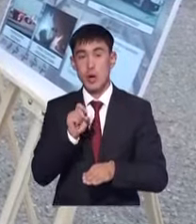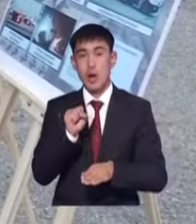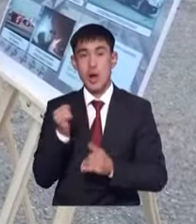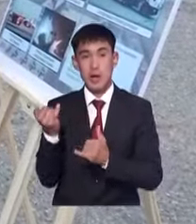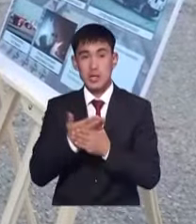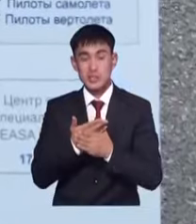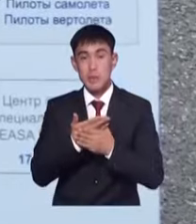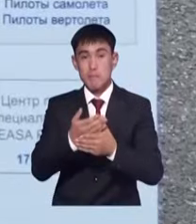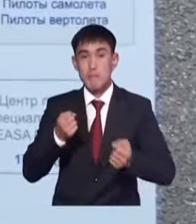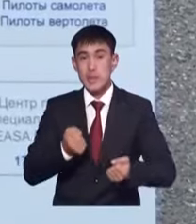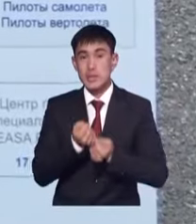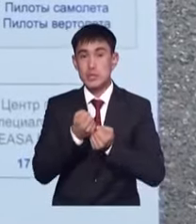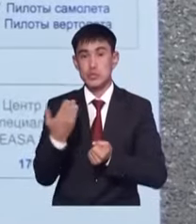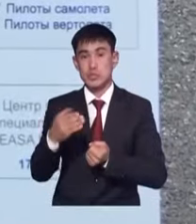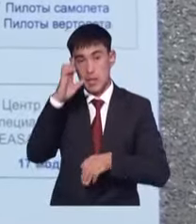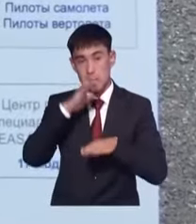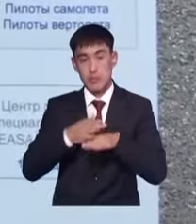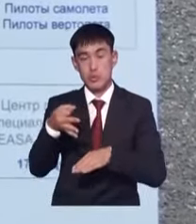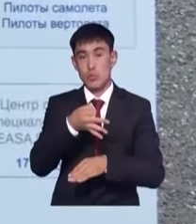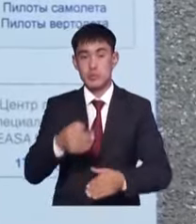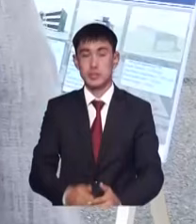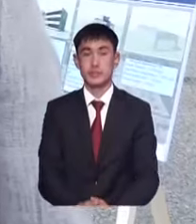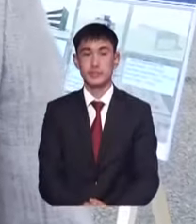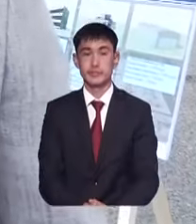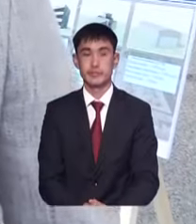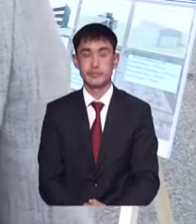окажет максимальную поддержку со стороны акимата области.